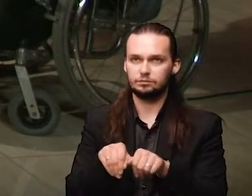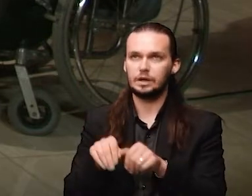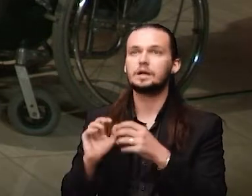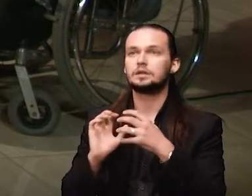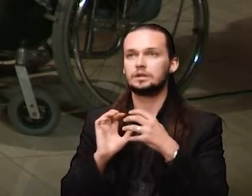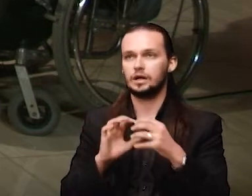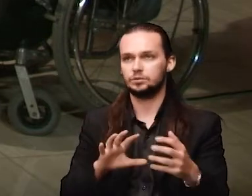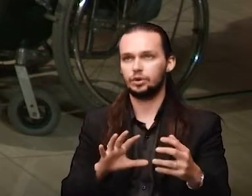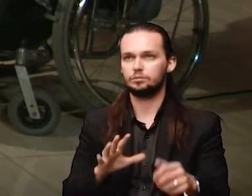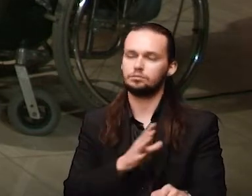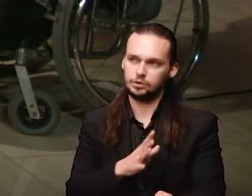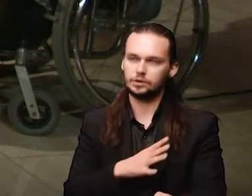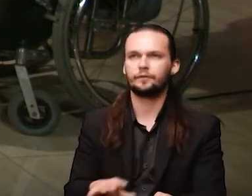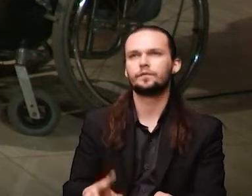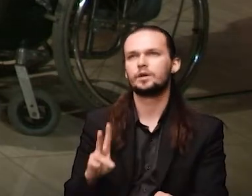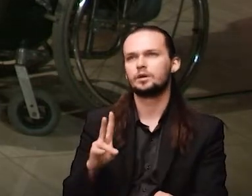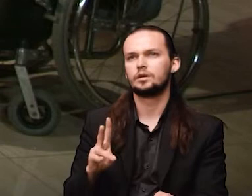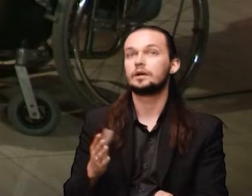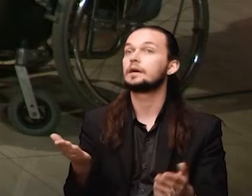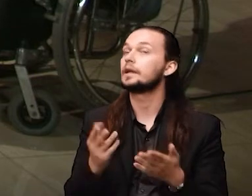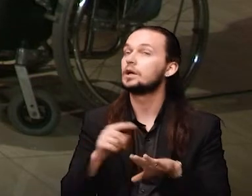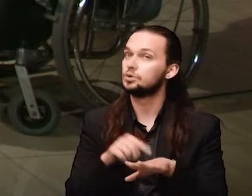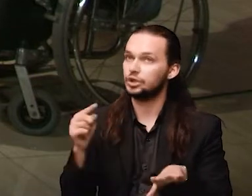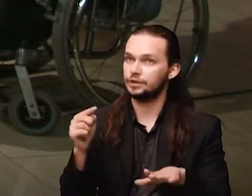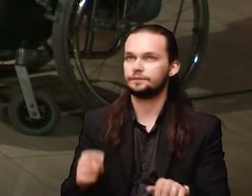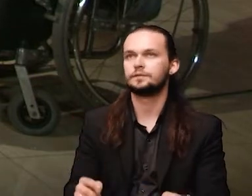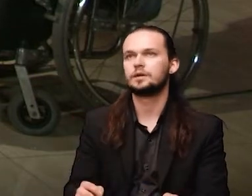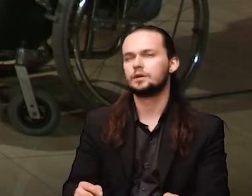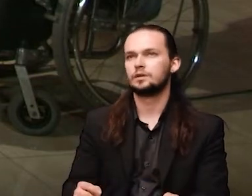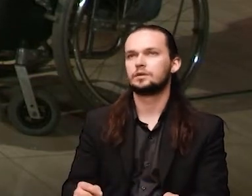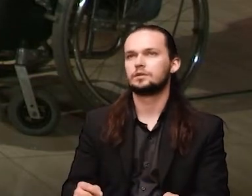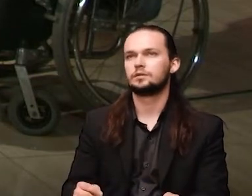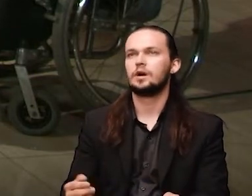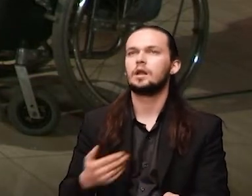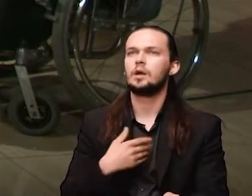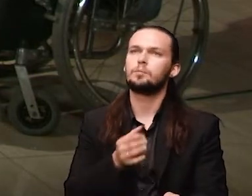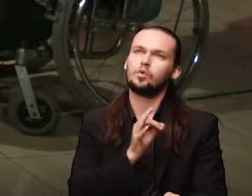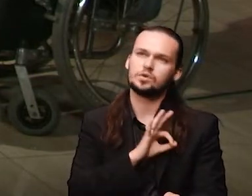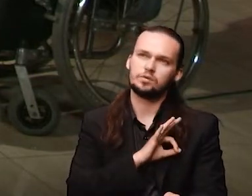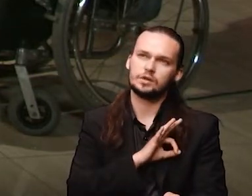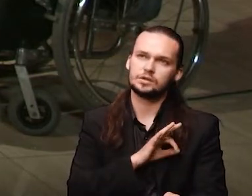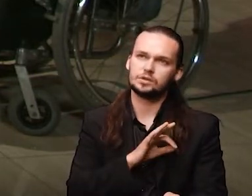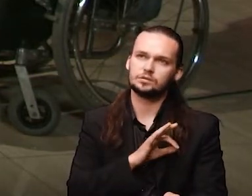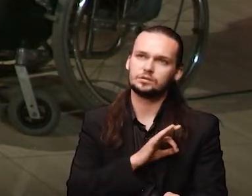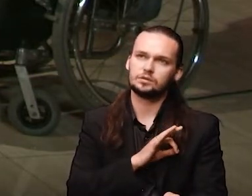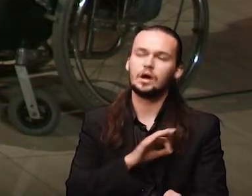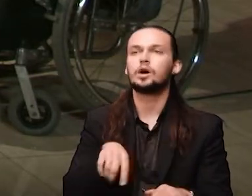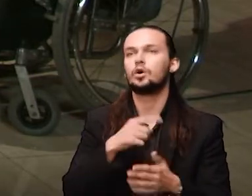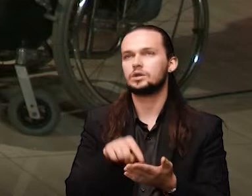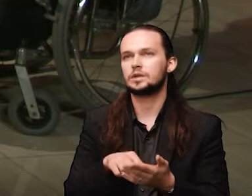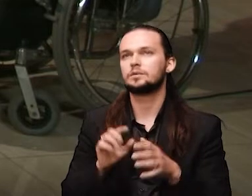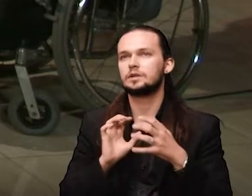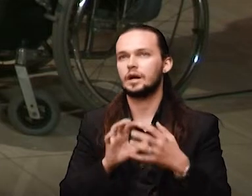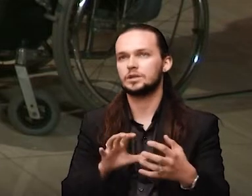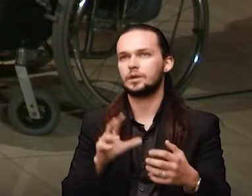транспортом? Было. Ну... И какие ощущения? Нет, вот я пользовалась городским